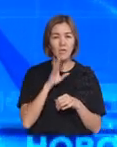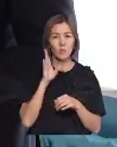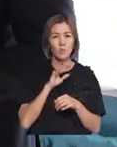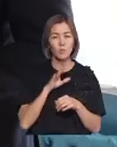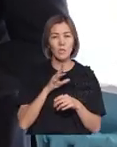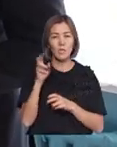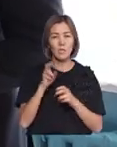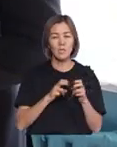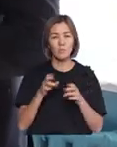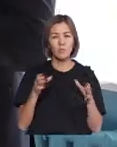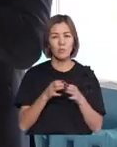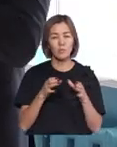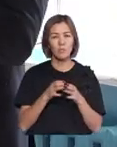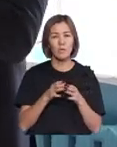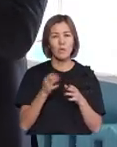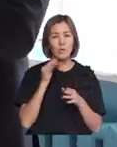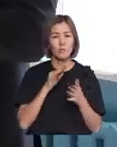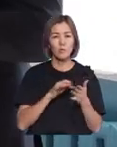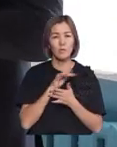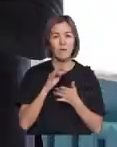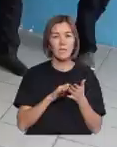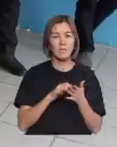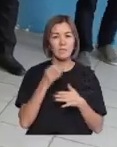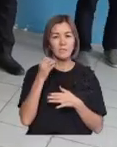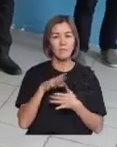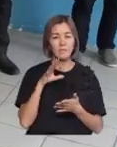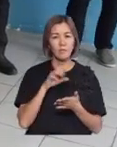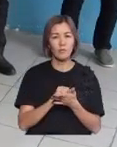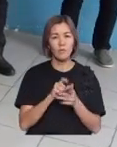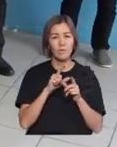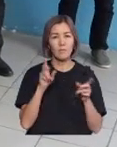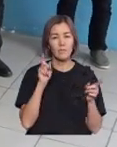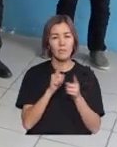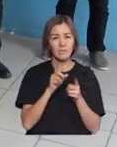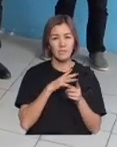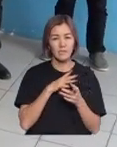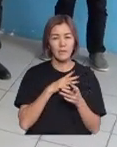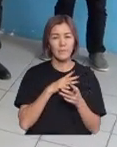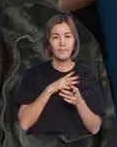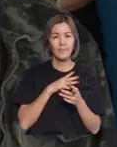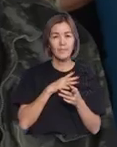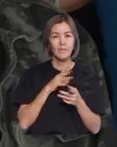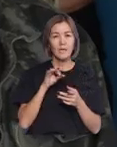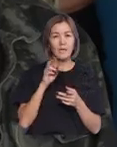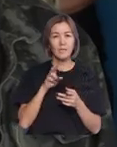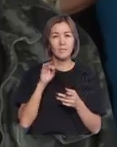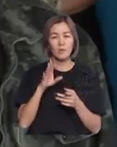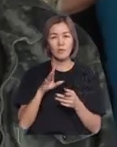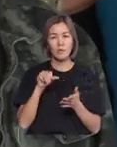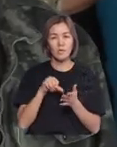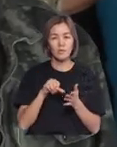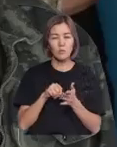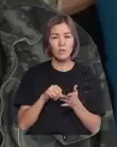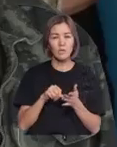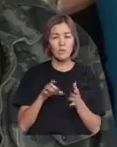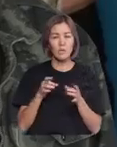еңбек ұжымымен, сондай-ақ Үштөбе қаласындағы карьер орталығы филиалының қызметкерлерімен кездесті. Өз сапары аясында Анас Баққожаев